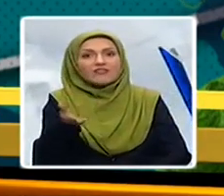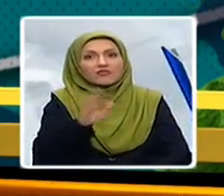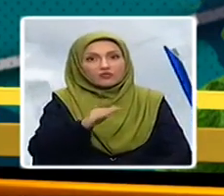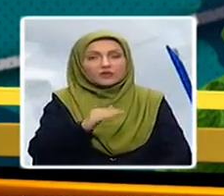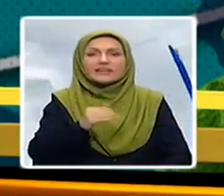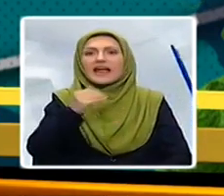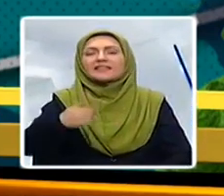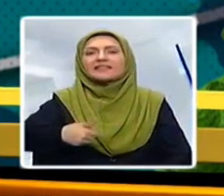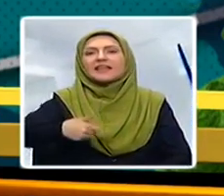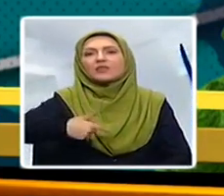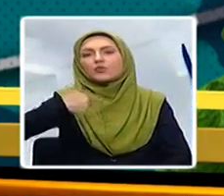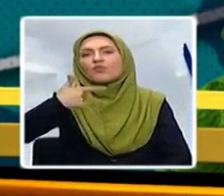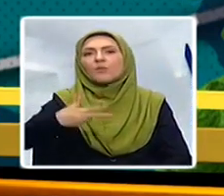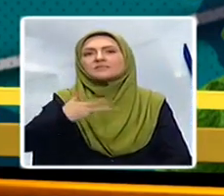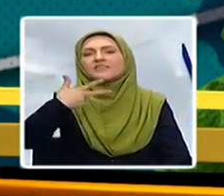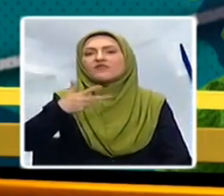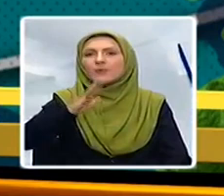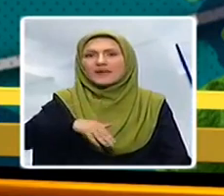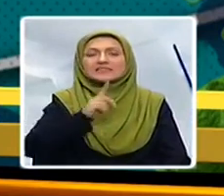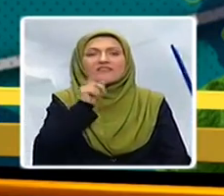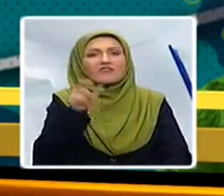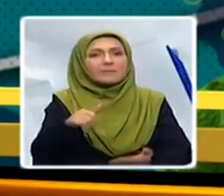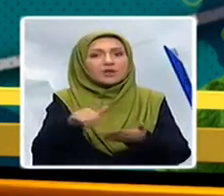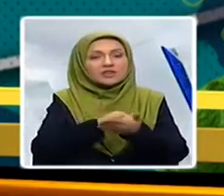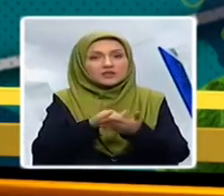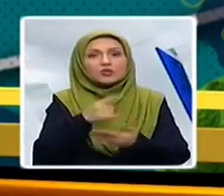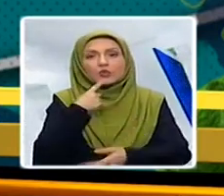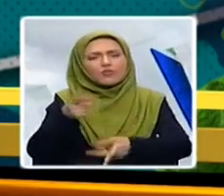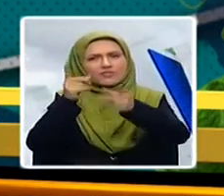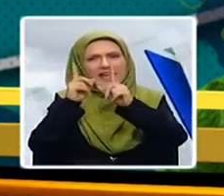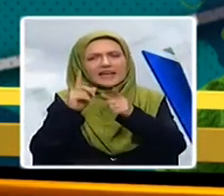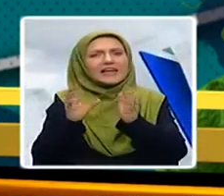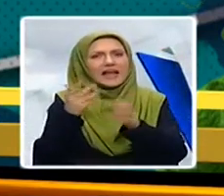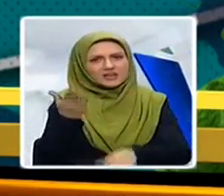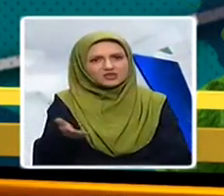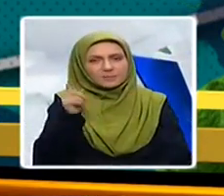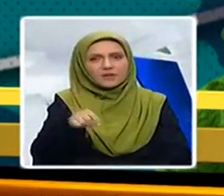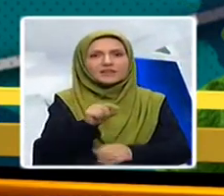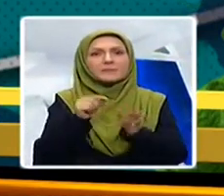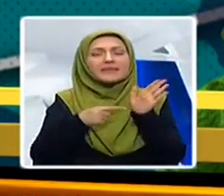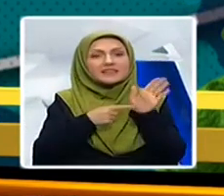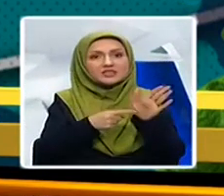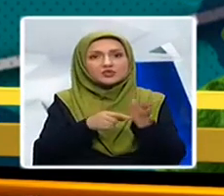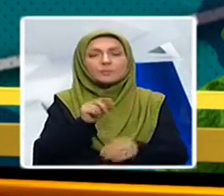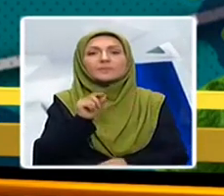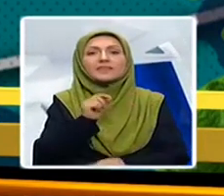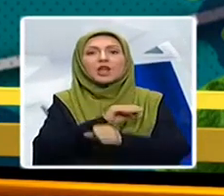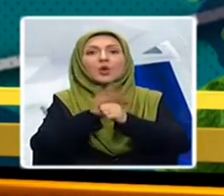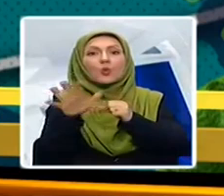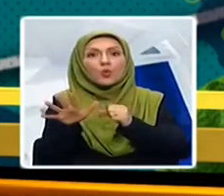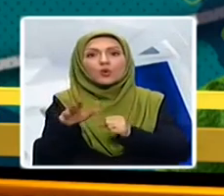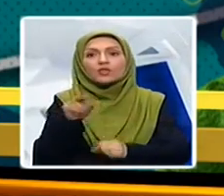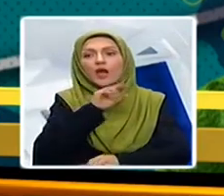بعدی قرار دارند. فرماندار نیویورک از نتایج تحقیقاتی سخن گفته که نشون میده ویروس کرونا از اروپا